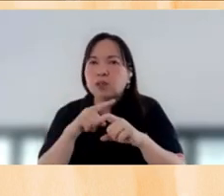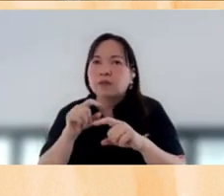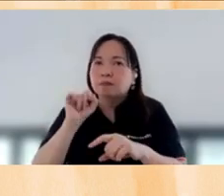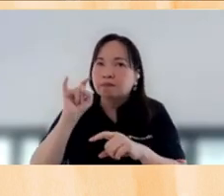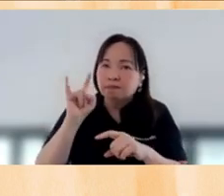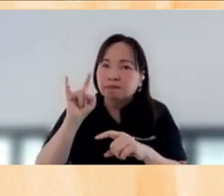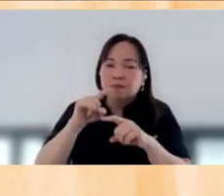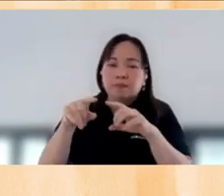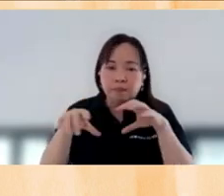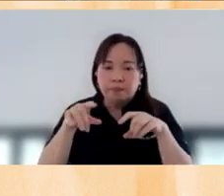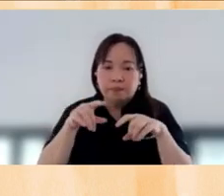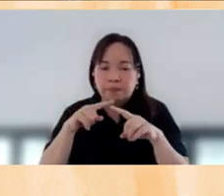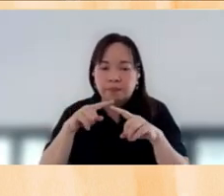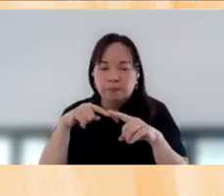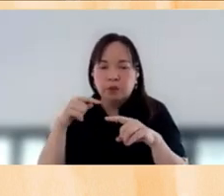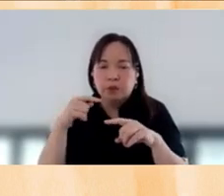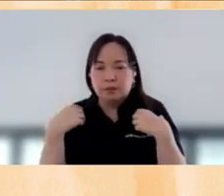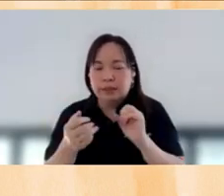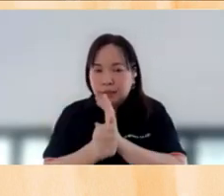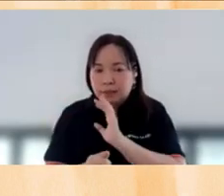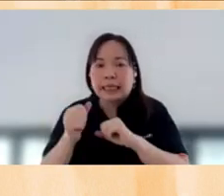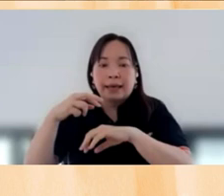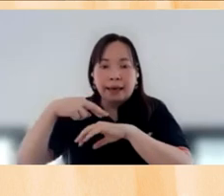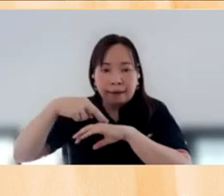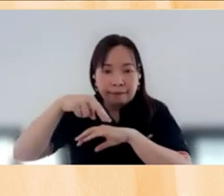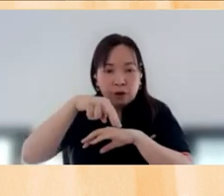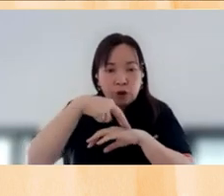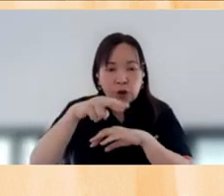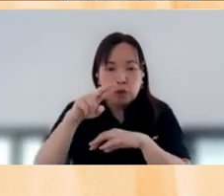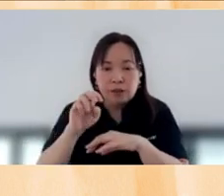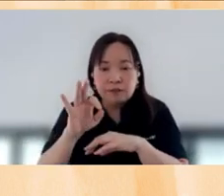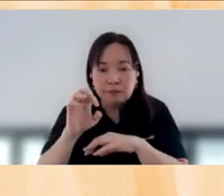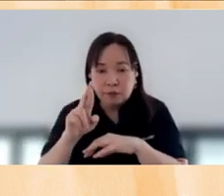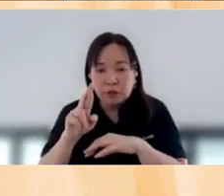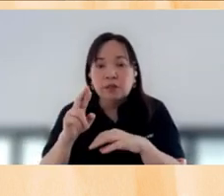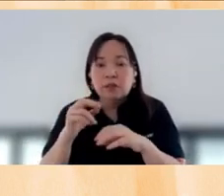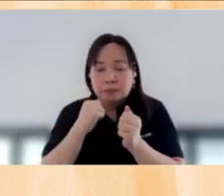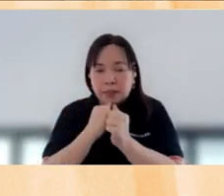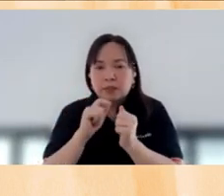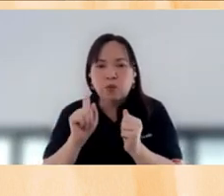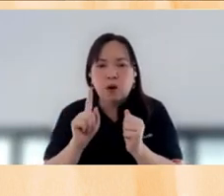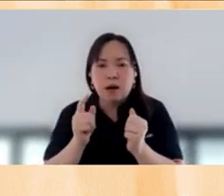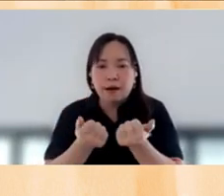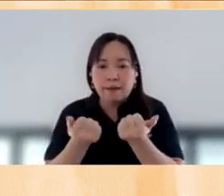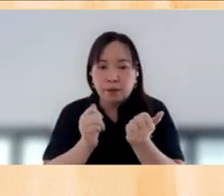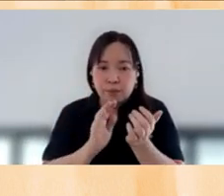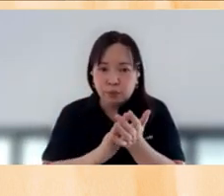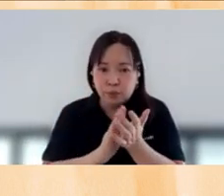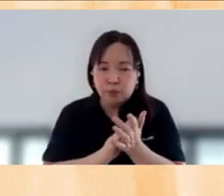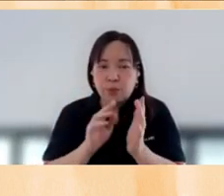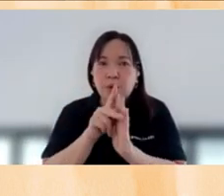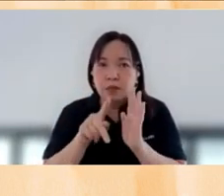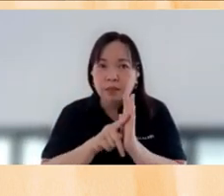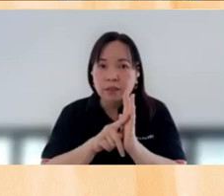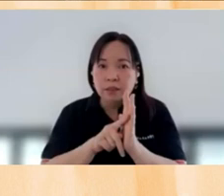referral. Siyempre kasama din yan ang school resources at policy, pakikipag-ugnayan sa mga magulang at community, physical